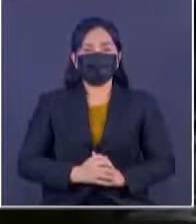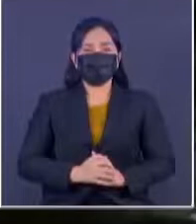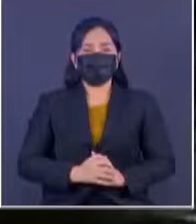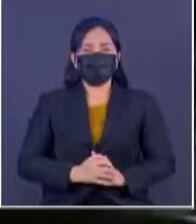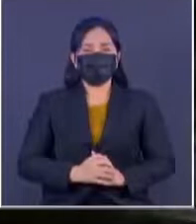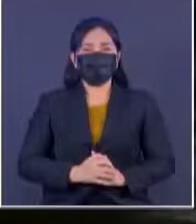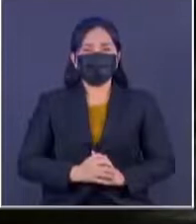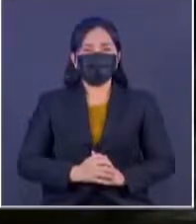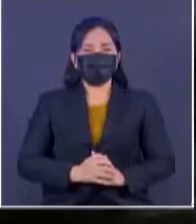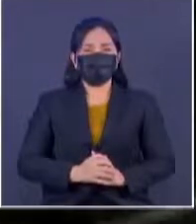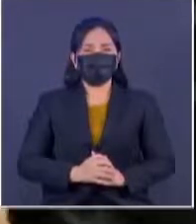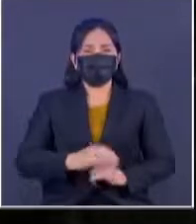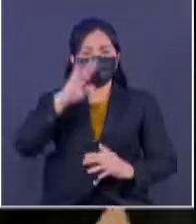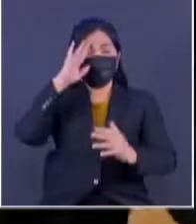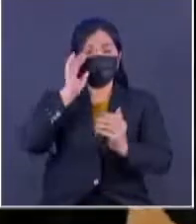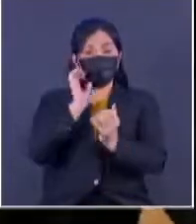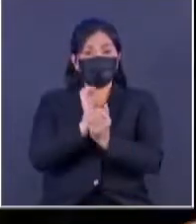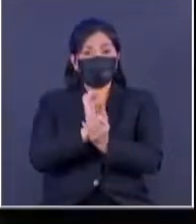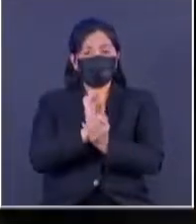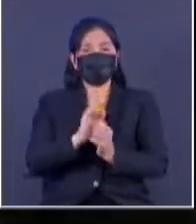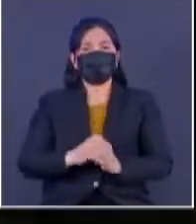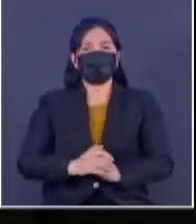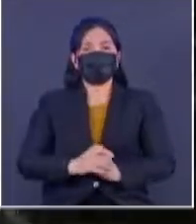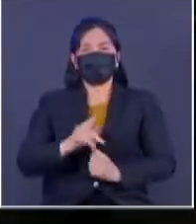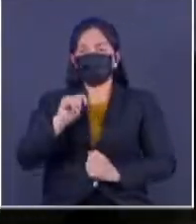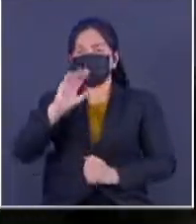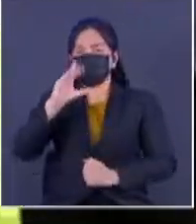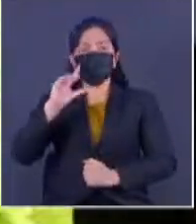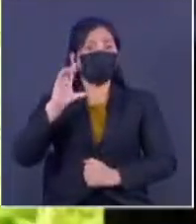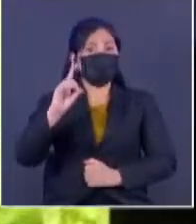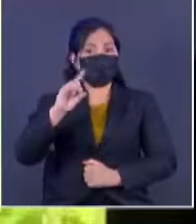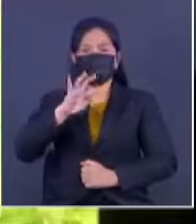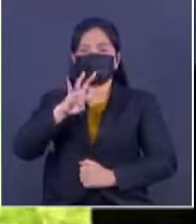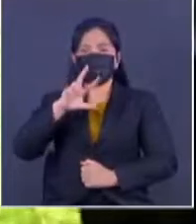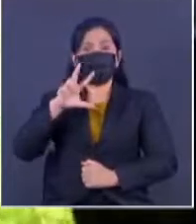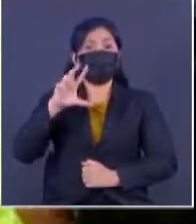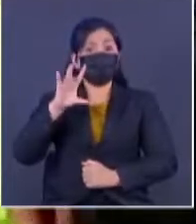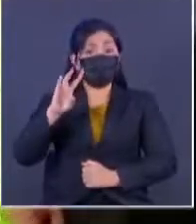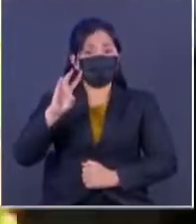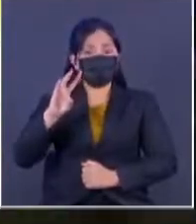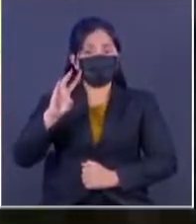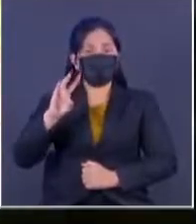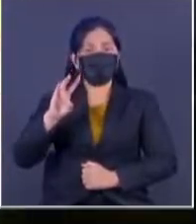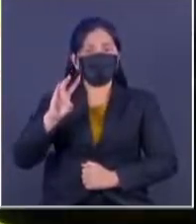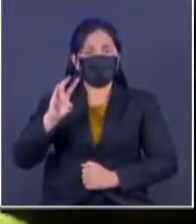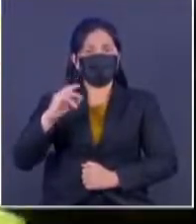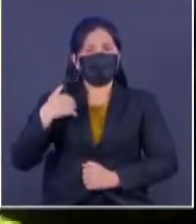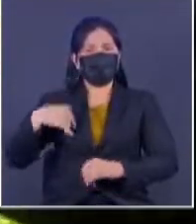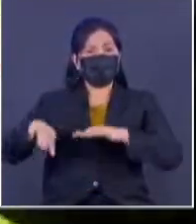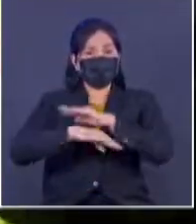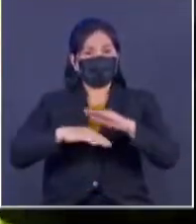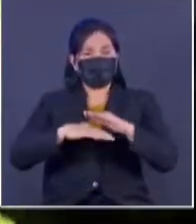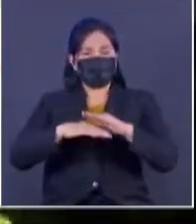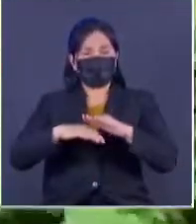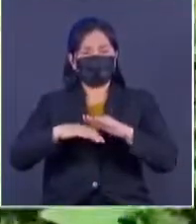นี่เป็นช่วงนาทีที่ตำรวจตระเวนชายแดนที่437นะครับนำหมายจับศาลจังหวัดนาทวีเข้าไปควบคุมตั